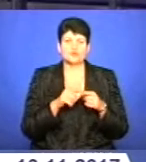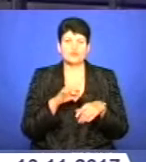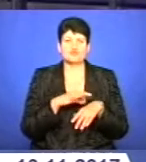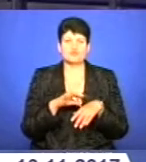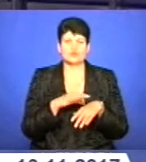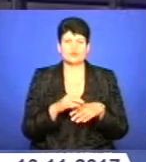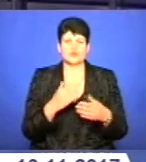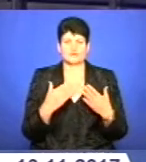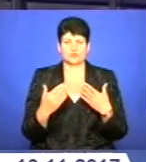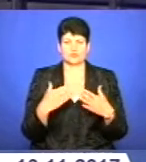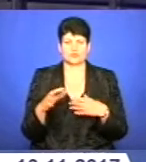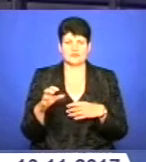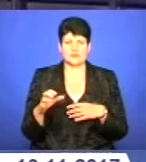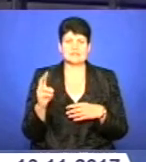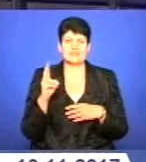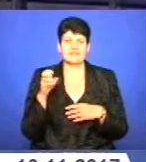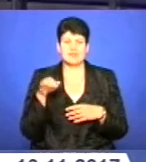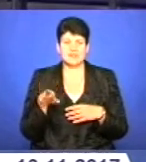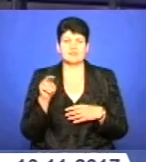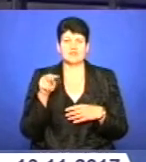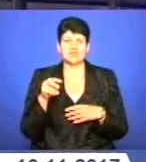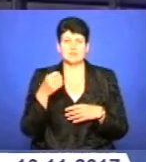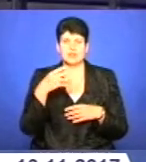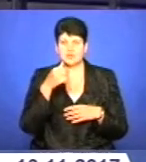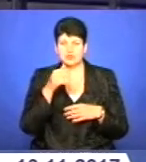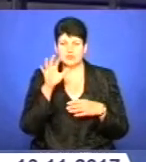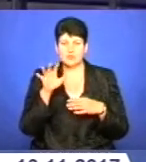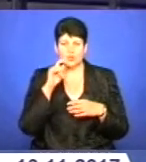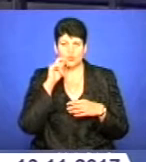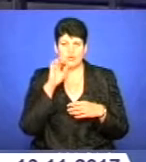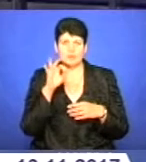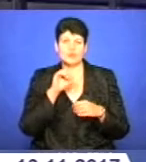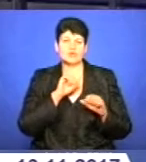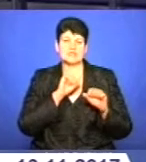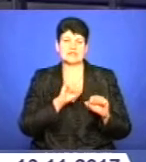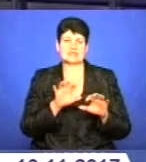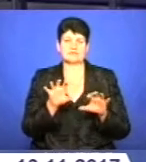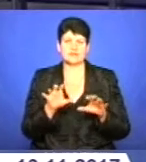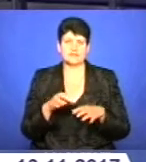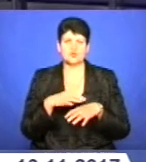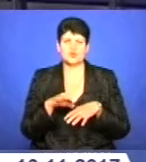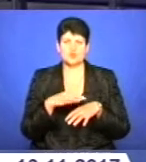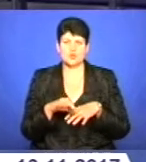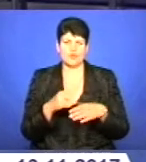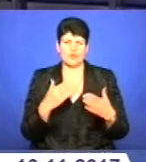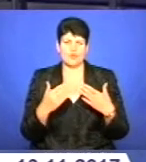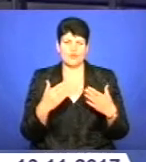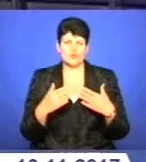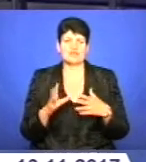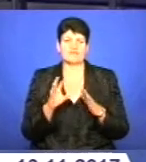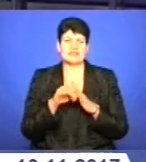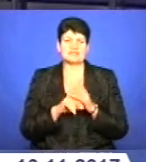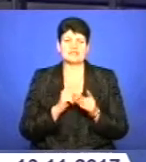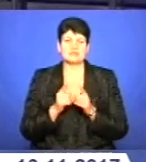поводження. Зазначу, ще з квітня 2015 року в закон України про захист тварин від жорстокого поводження внесли зміни,